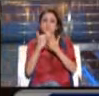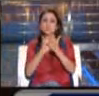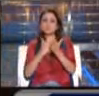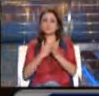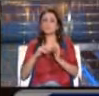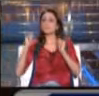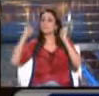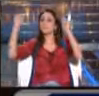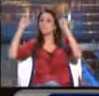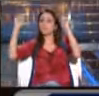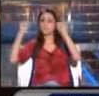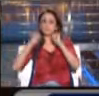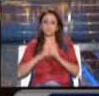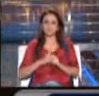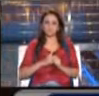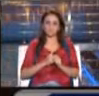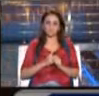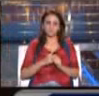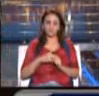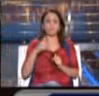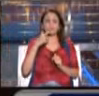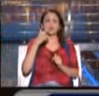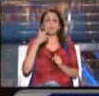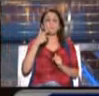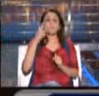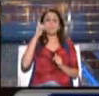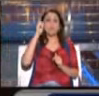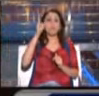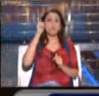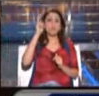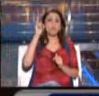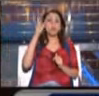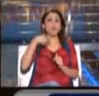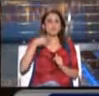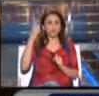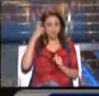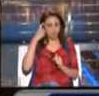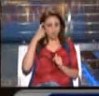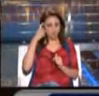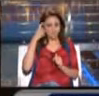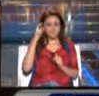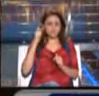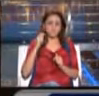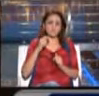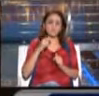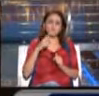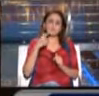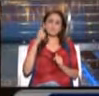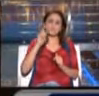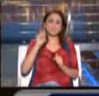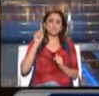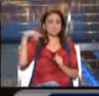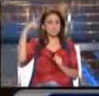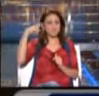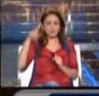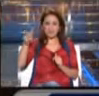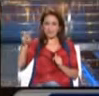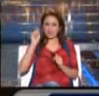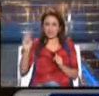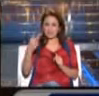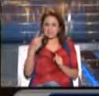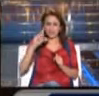ممكن يندس حد وسطيه يدخل يسرق كاسات. انا اقسم لك بالله وعلى يقين ان كنت 100% مش تفكيرهم ابدا ان هو